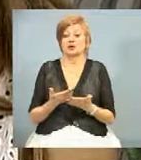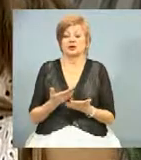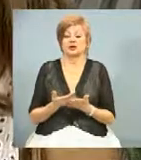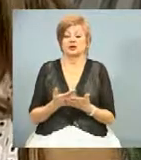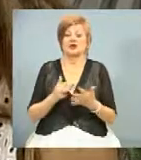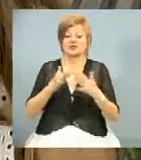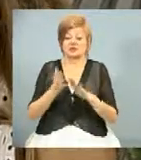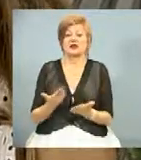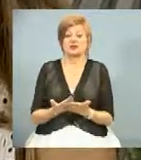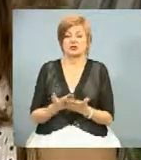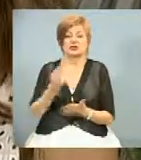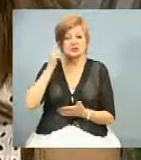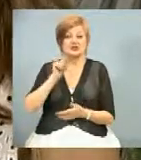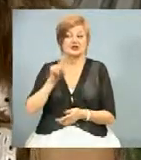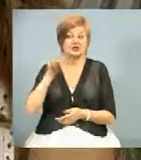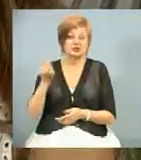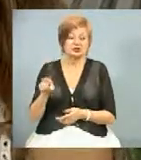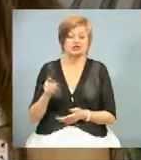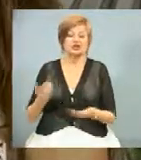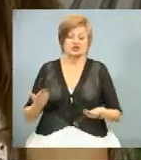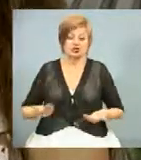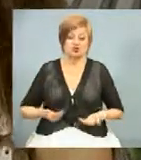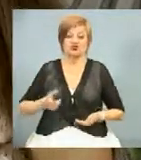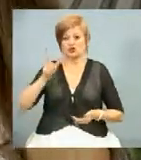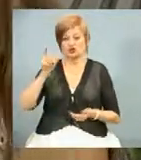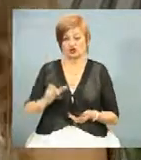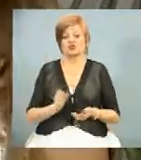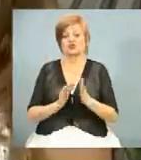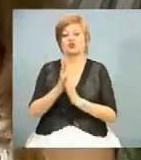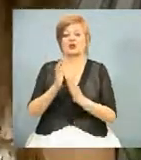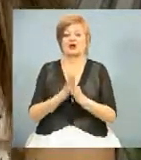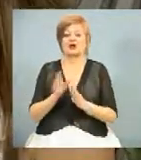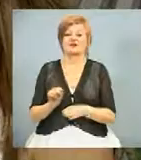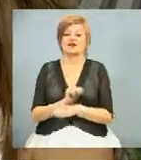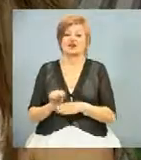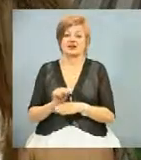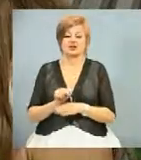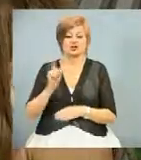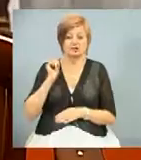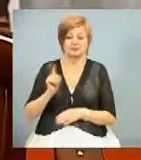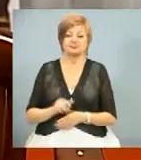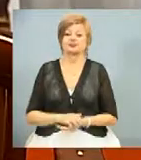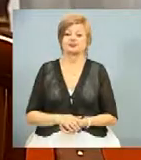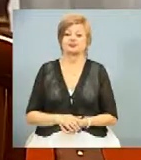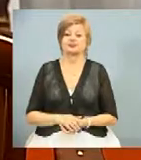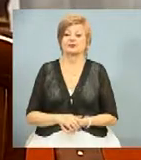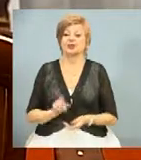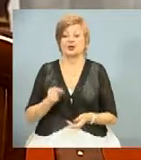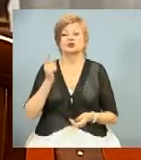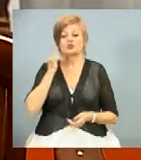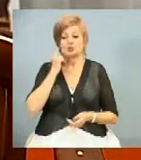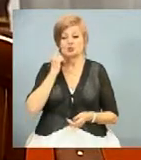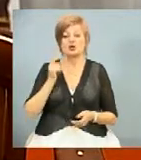певному селі, так, вони знали, що тут є там якийсь травник або цілителі, що тоді були. Так? Як ти